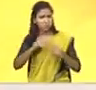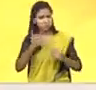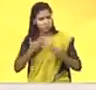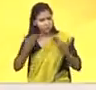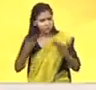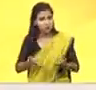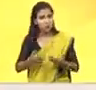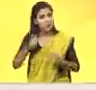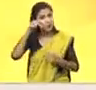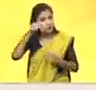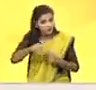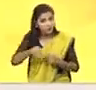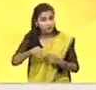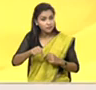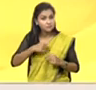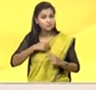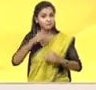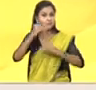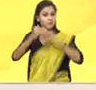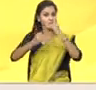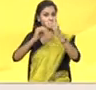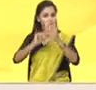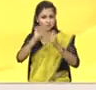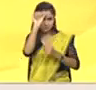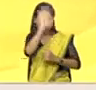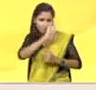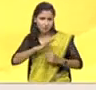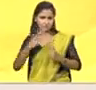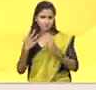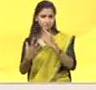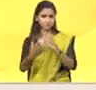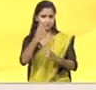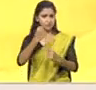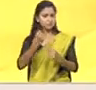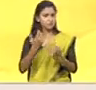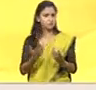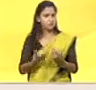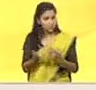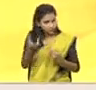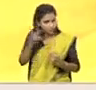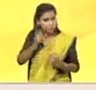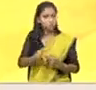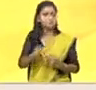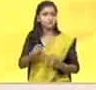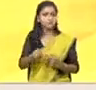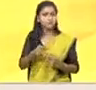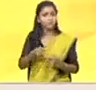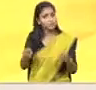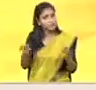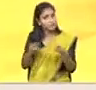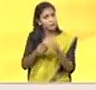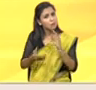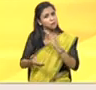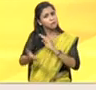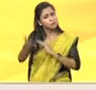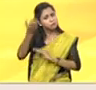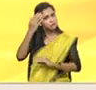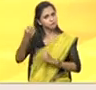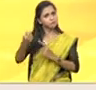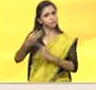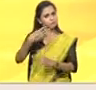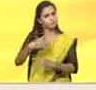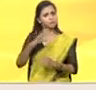आज हमें विकसित भारत का लक्ष्य पाने के लिए एक बार फिर उसी स्पिरिट की जरूरत